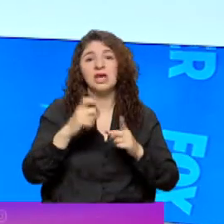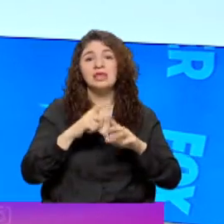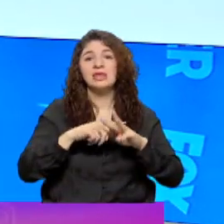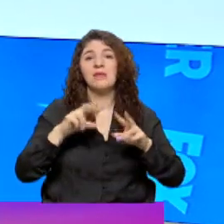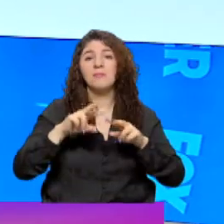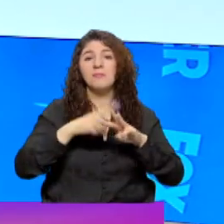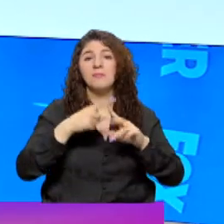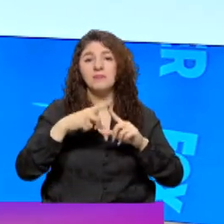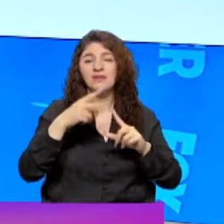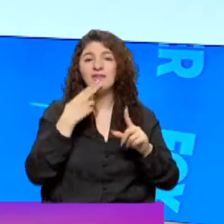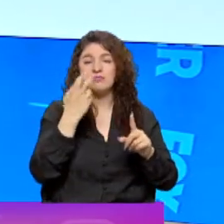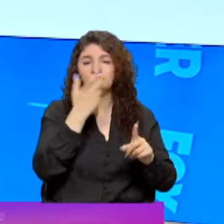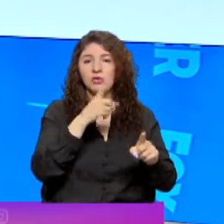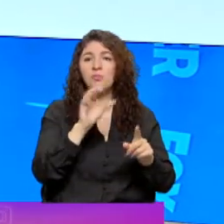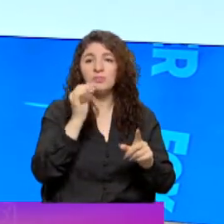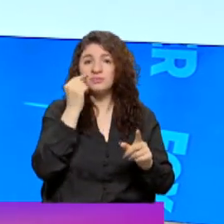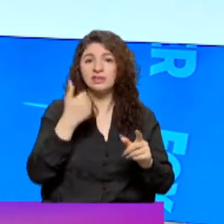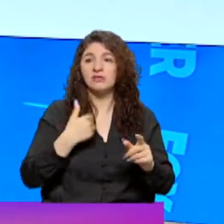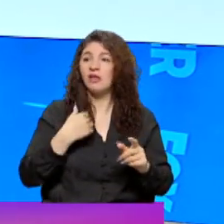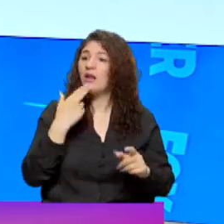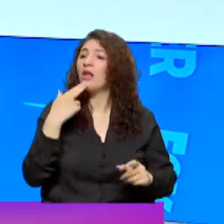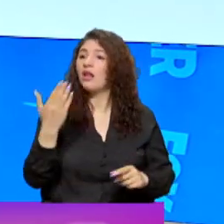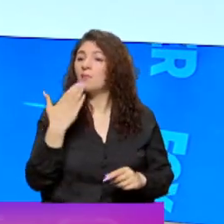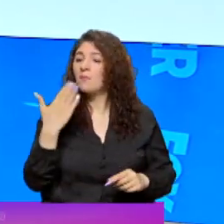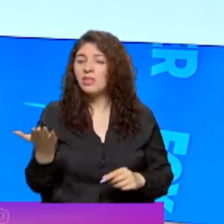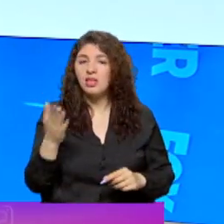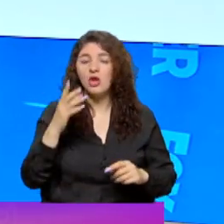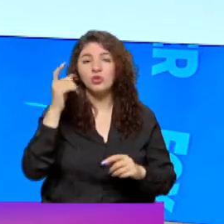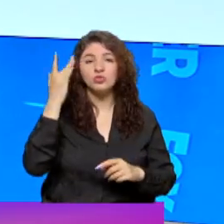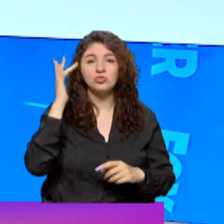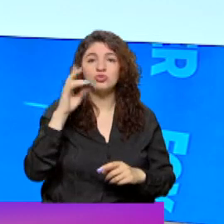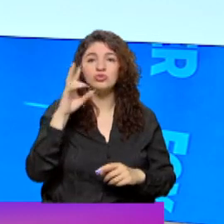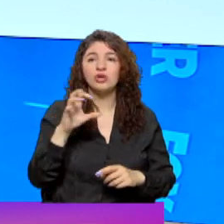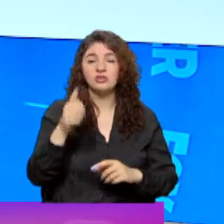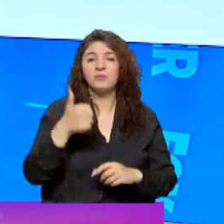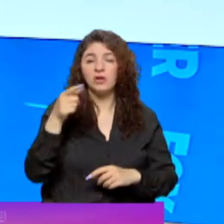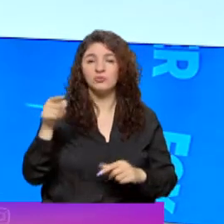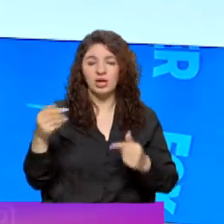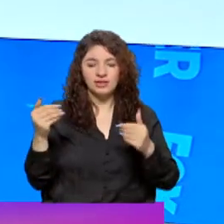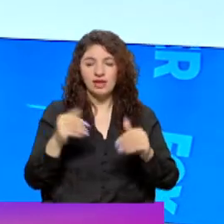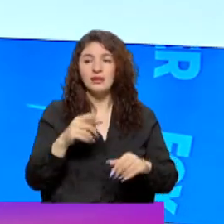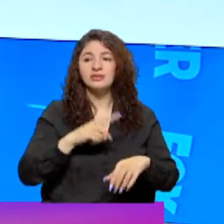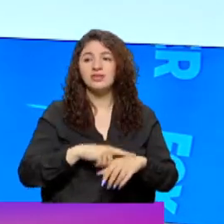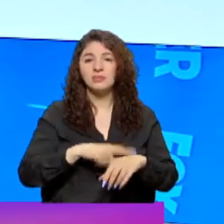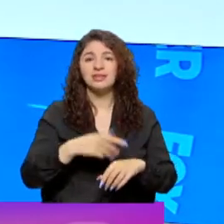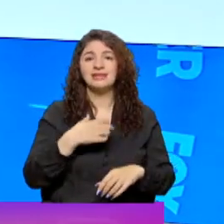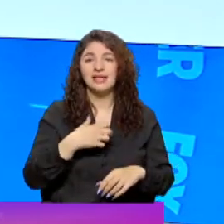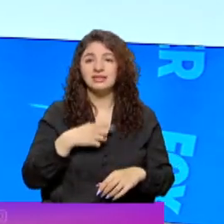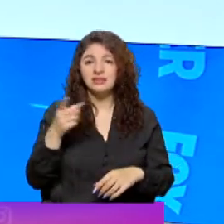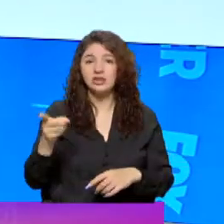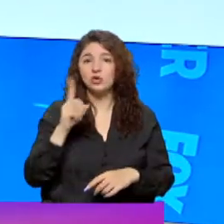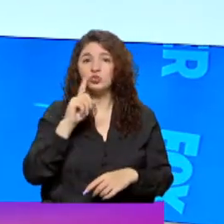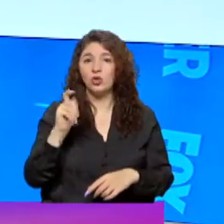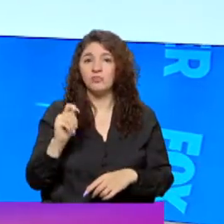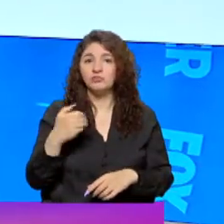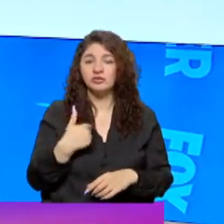mesela Demet Akalın da bizde Sayın cumhurbaşkanına ifade etmiştik Kültür ve Turizm bak Evet sayın Mehmet Ersoy da buraya geldiği zaman kendisine